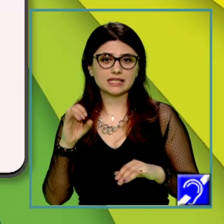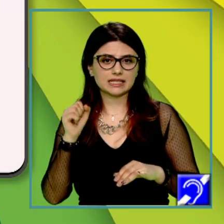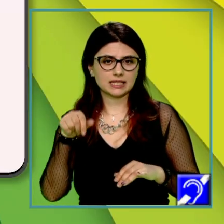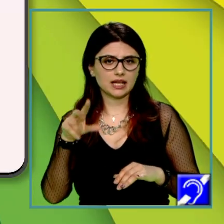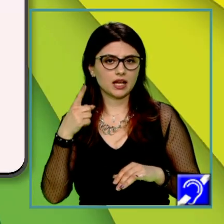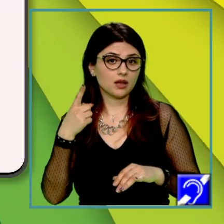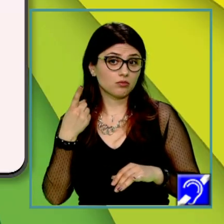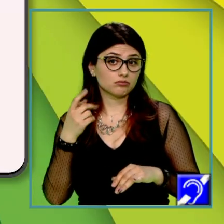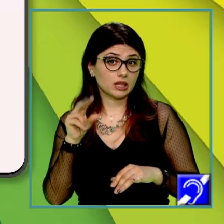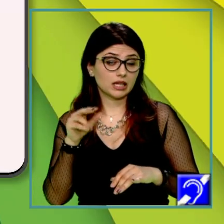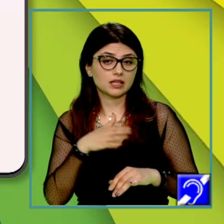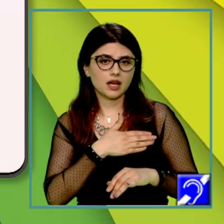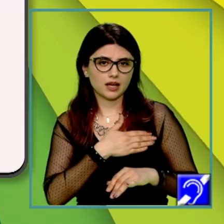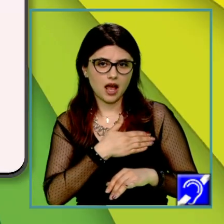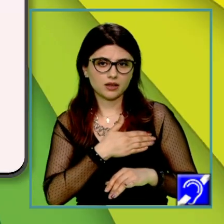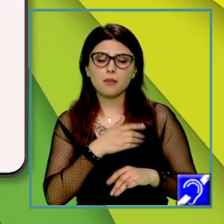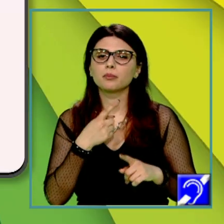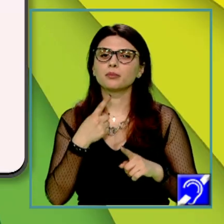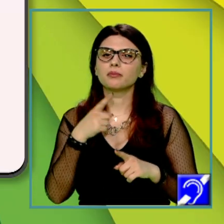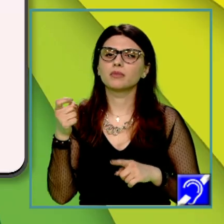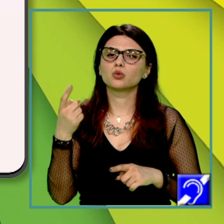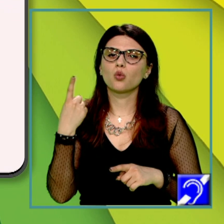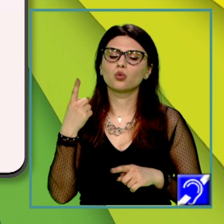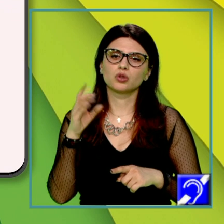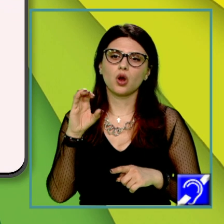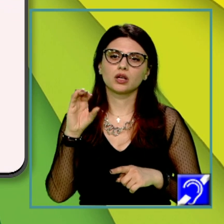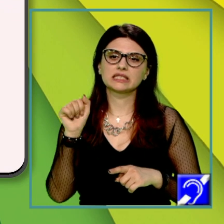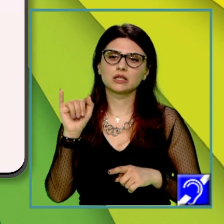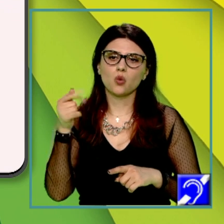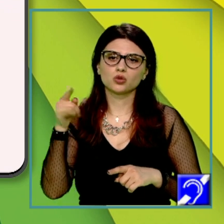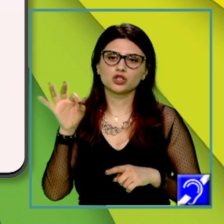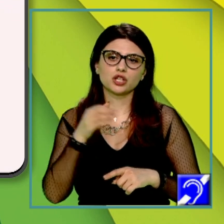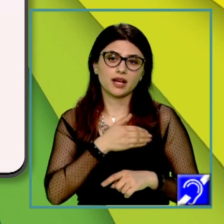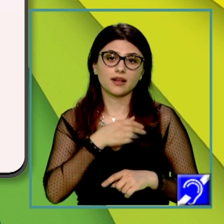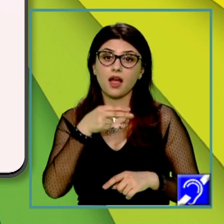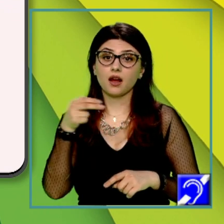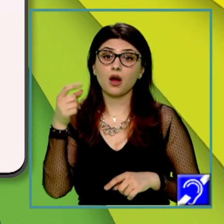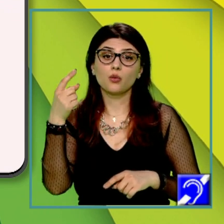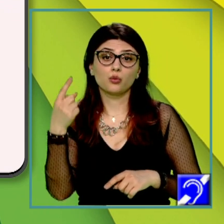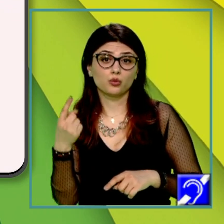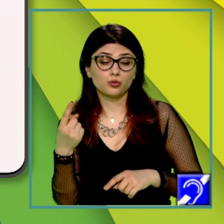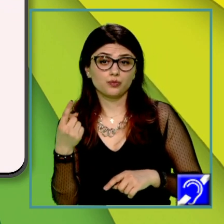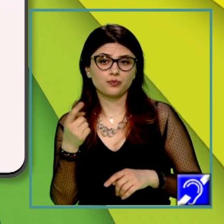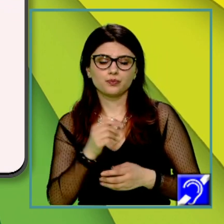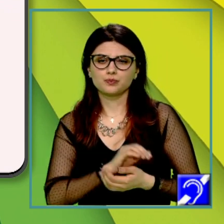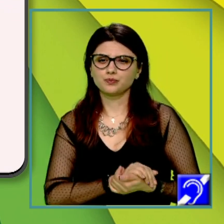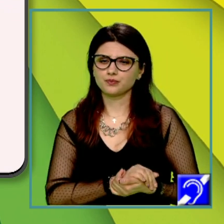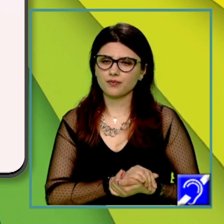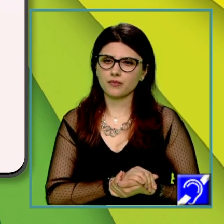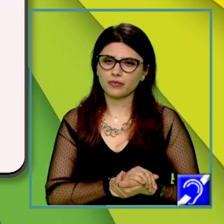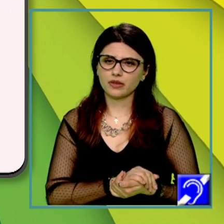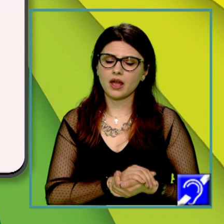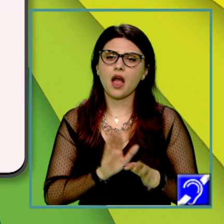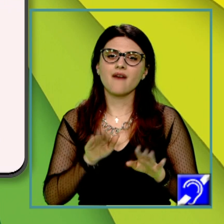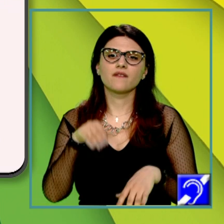30 de grade minus sinus de 150 de grade egal cu avem cosinus de 60